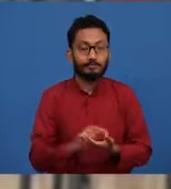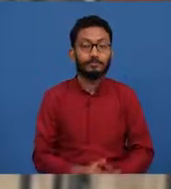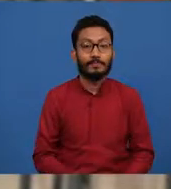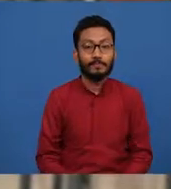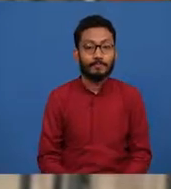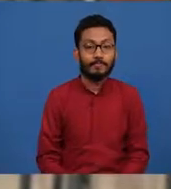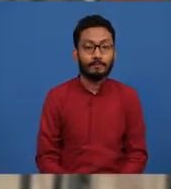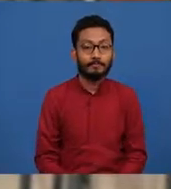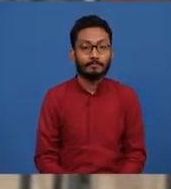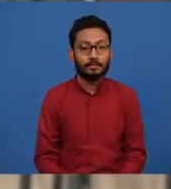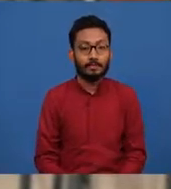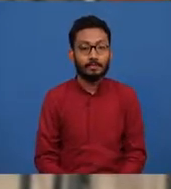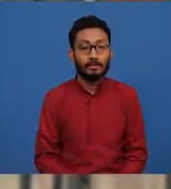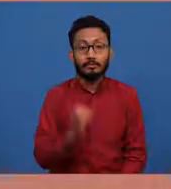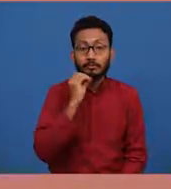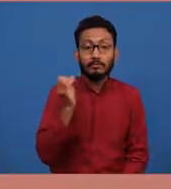pembelajaran pada hari ini.